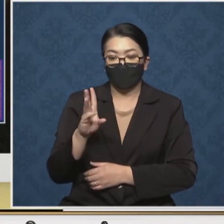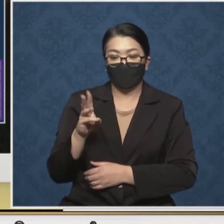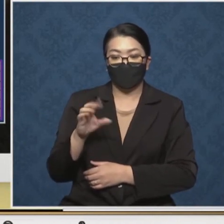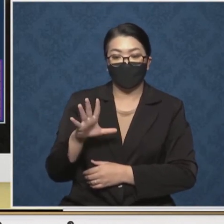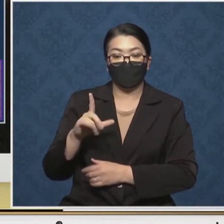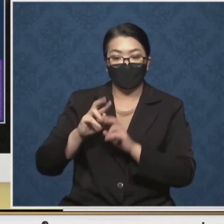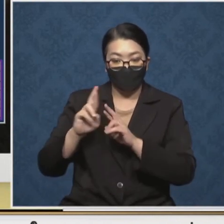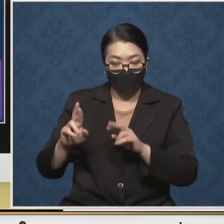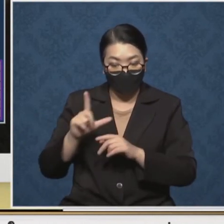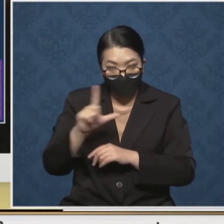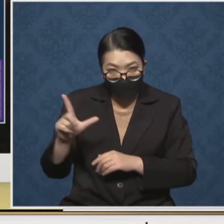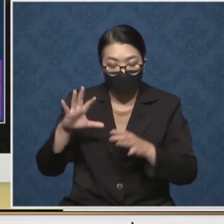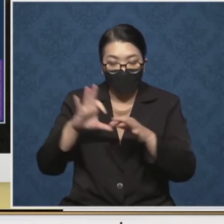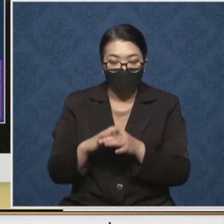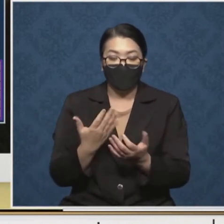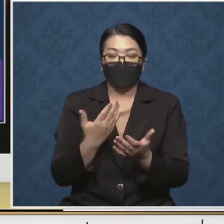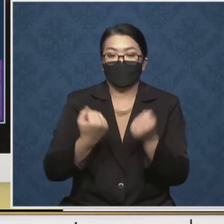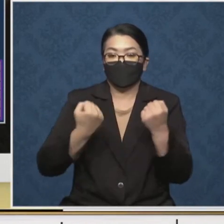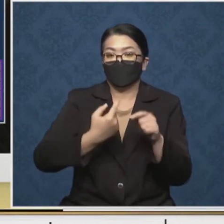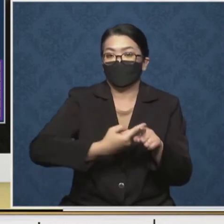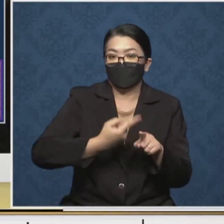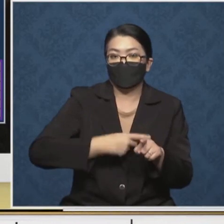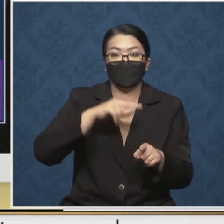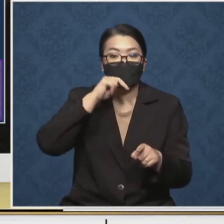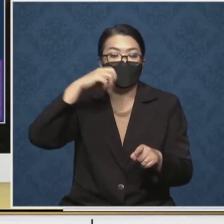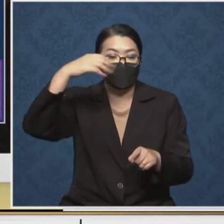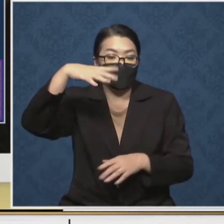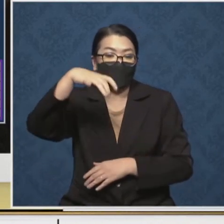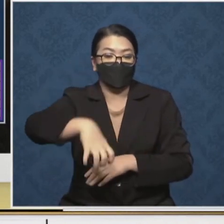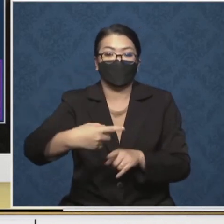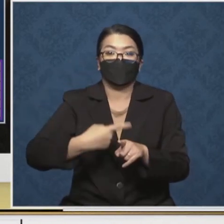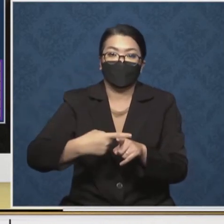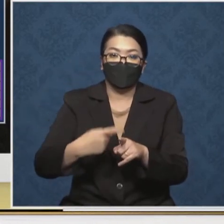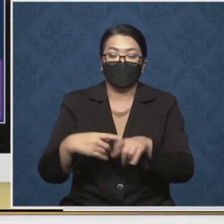กรณสำนกงานค่าเช่ารถยนต์ค่าน้ำ่าฝ่าย่าจัดอบรม